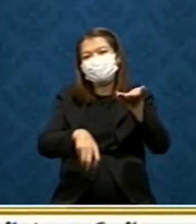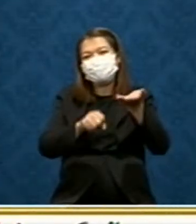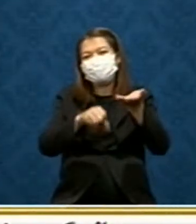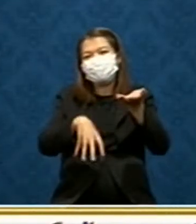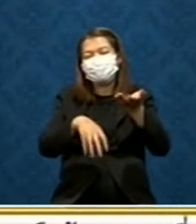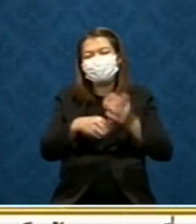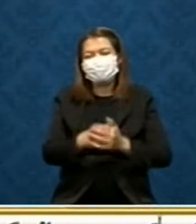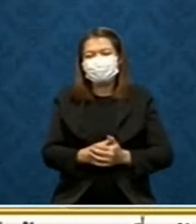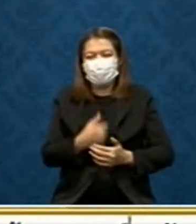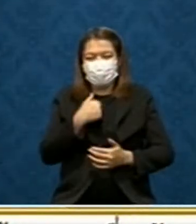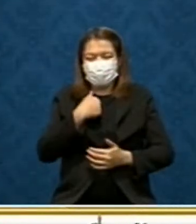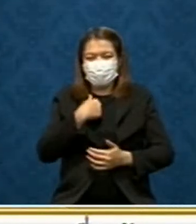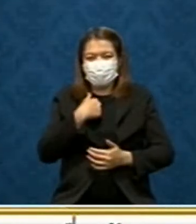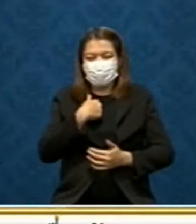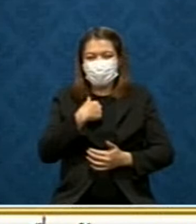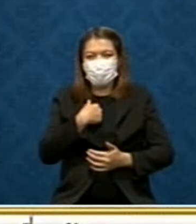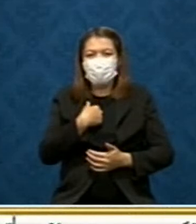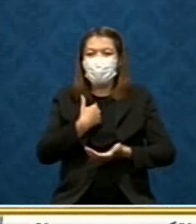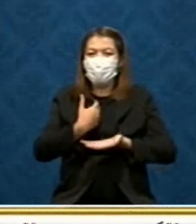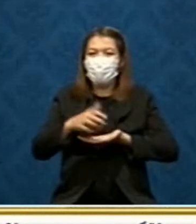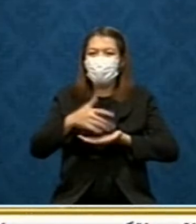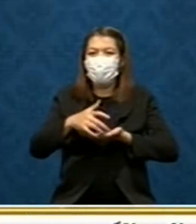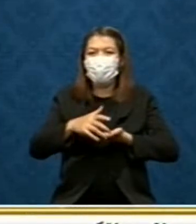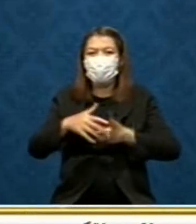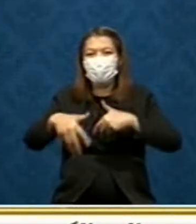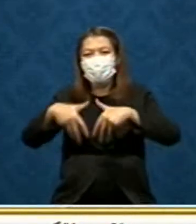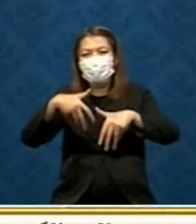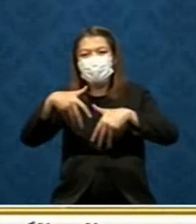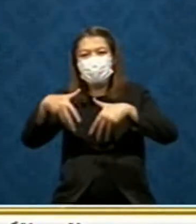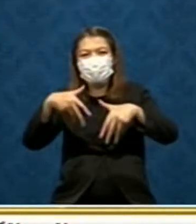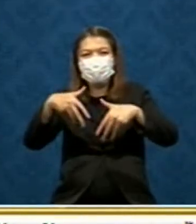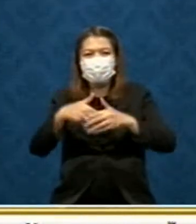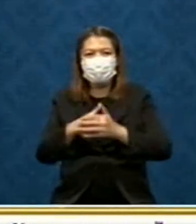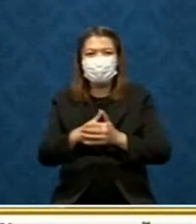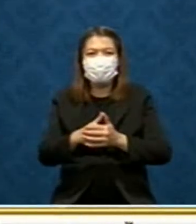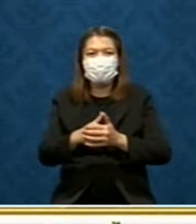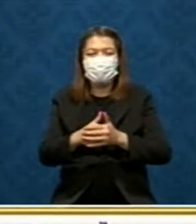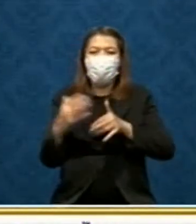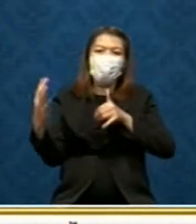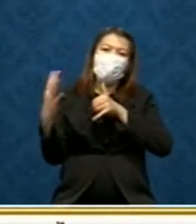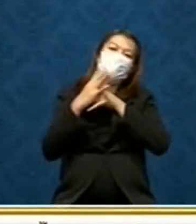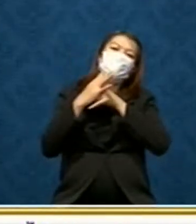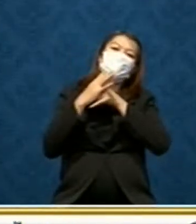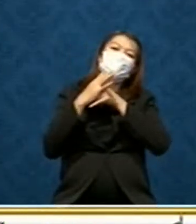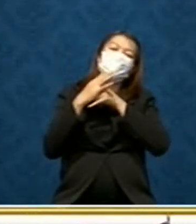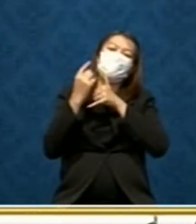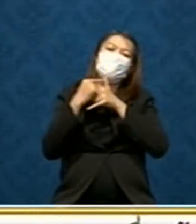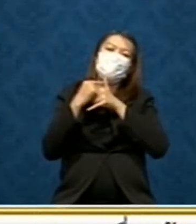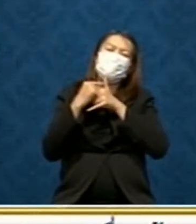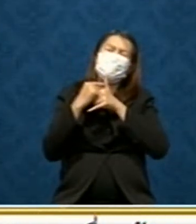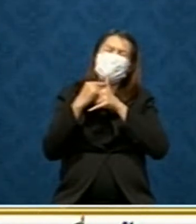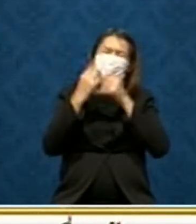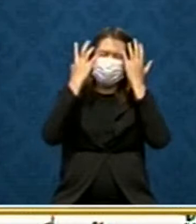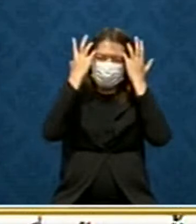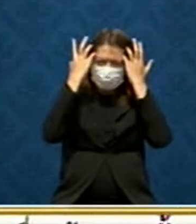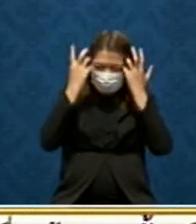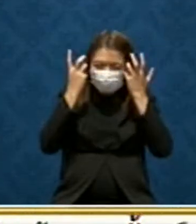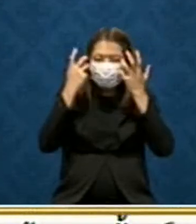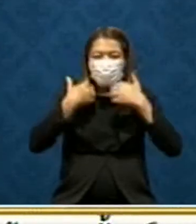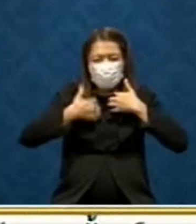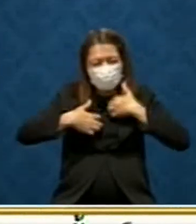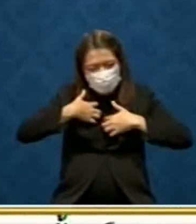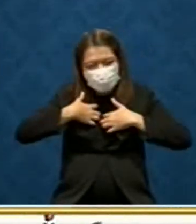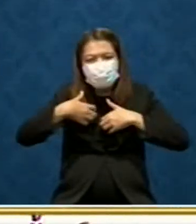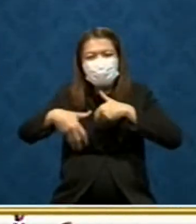ถ้พูดมาอย่นี้นะชาวบ้านลุมเลย มันเปนความทุของชาวบานที่